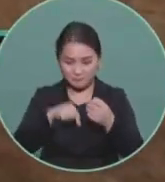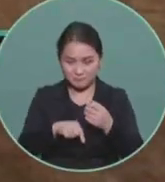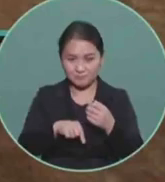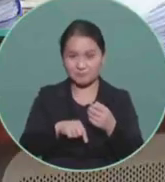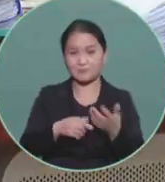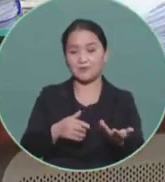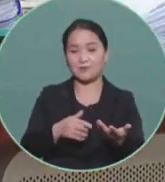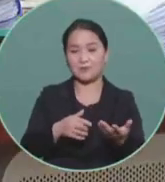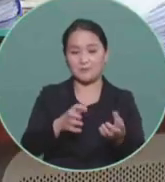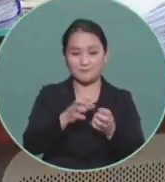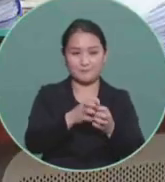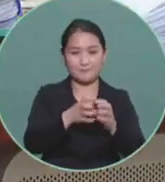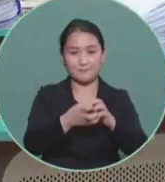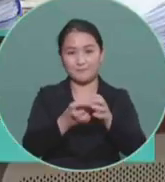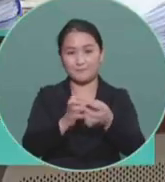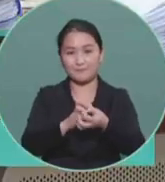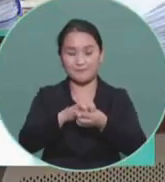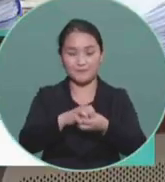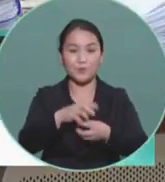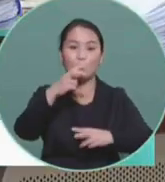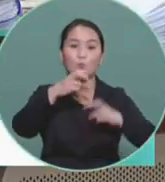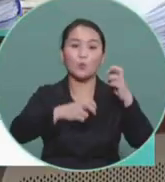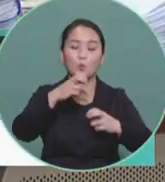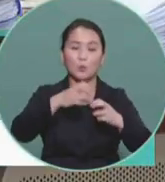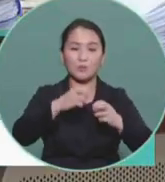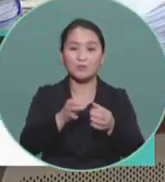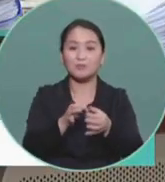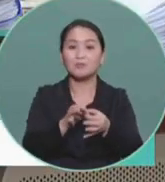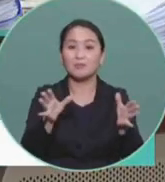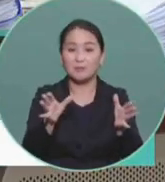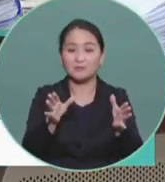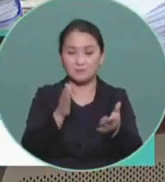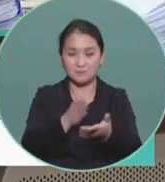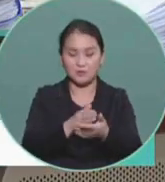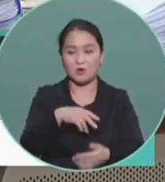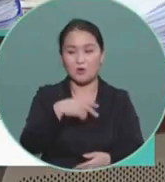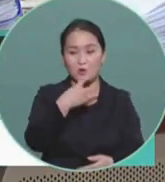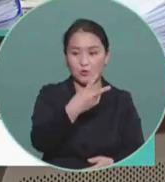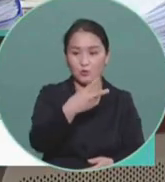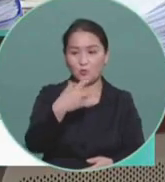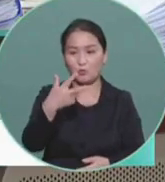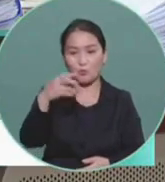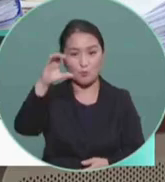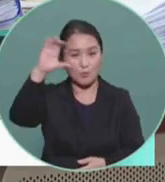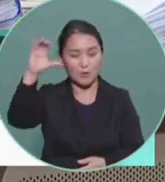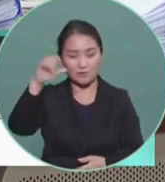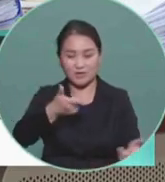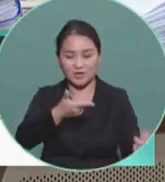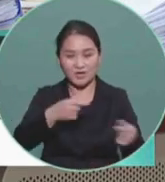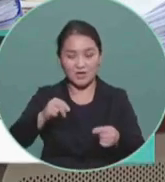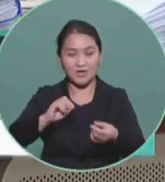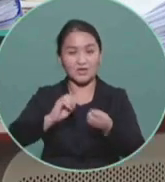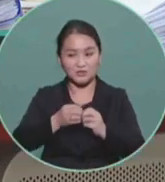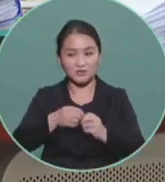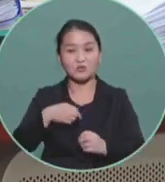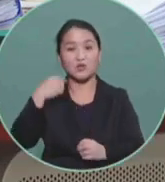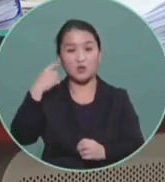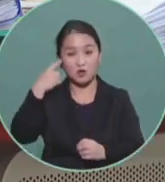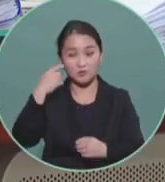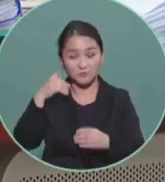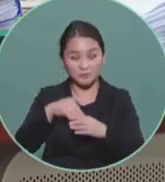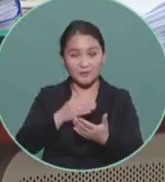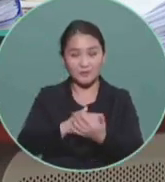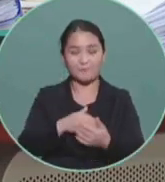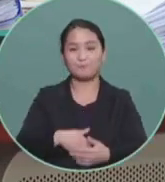дотоодод энэ барьцалтуулагчийг одоо үйлдвэрлэдэг үйлдвэрүүд нэгцсэн. 2-3 ч одоо компанитай гэрээ хийсэн гэж ингэж ойлгосон. Тэгээд